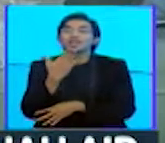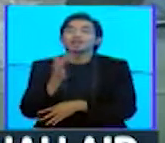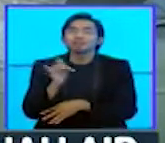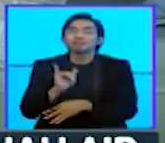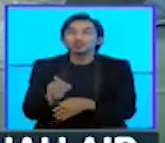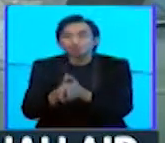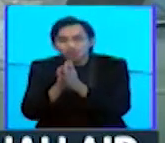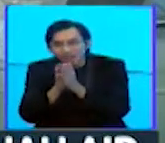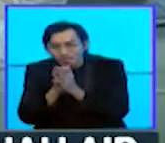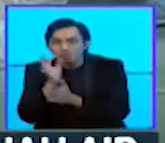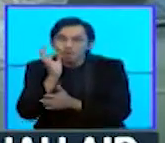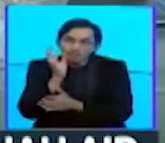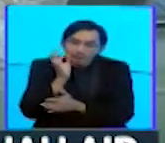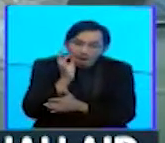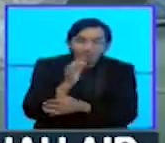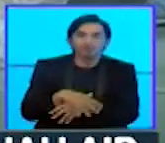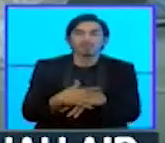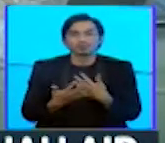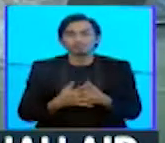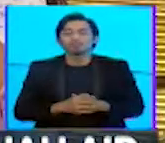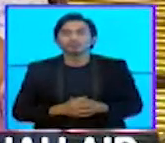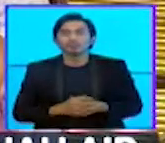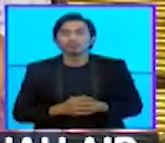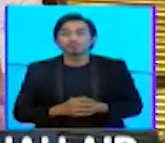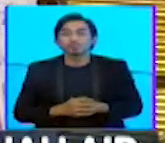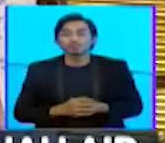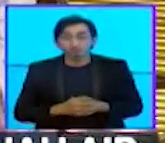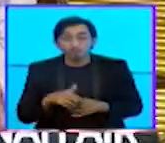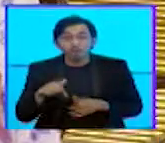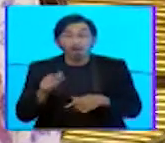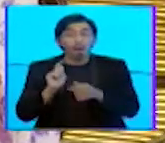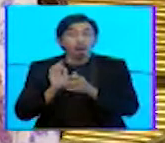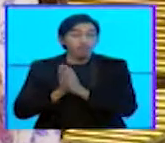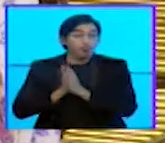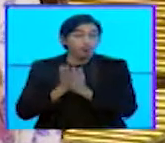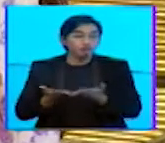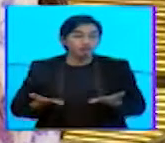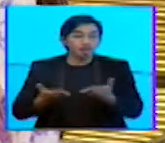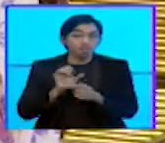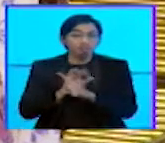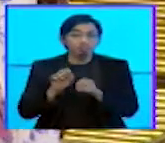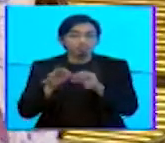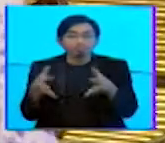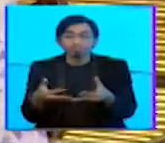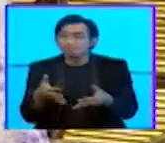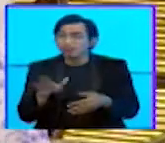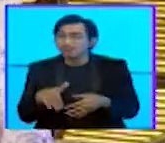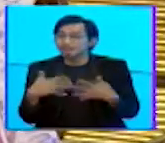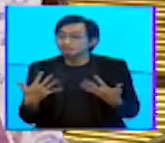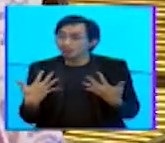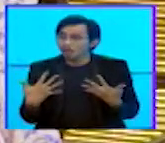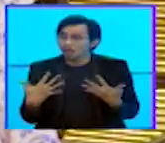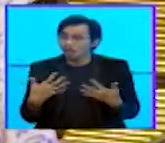meminta restu gitu ya kepada orang yang dituakan. Nah, ini di Lebaran yang masih dalam situasi pandemi, kira-kira tradisi ini dilakukan juga nggak